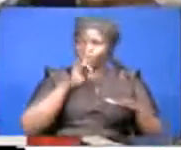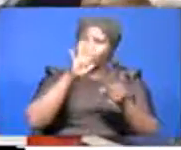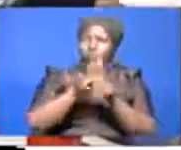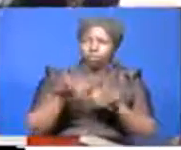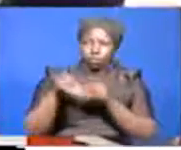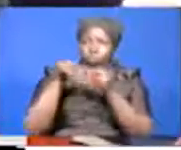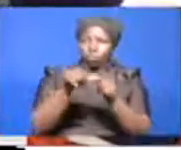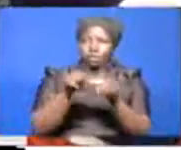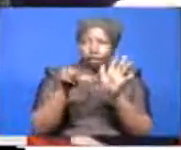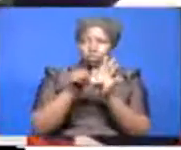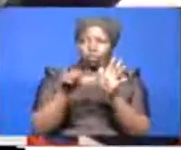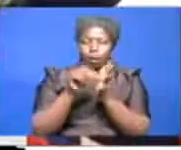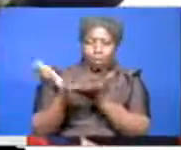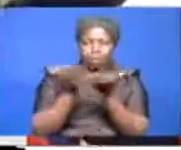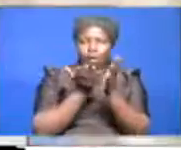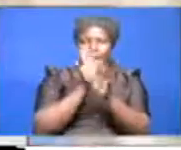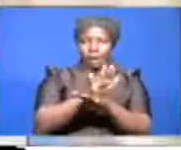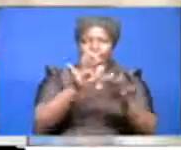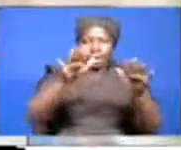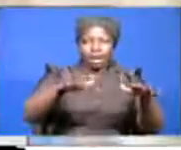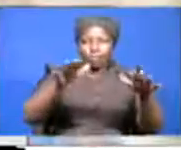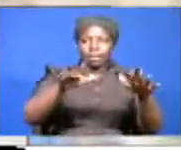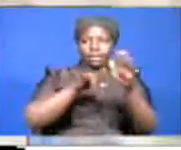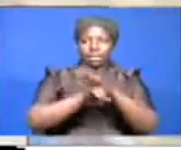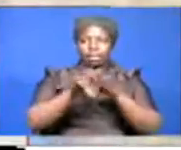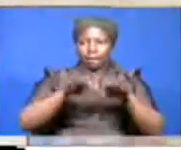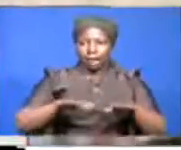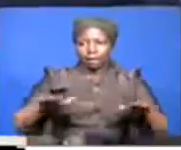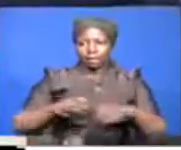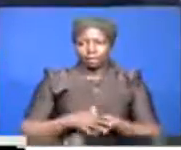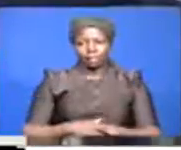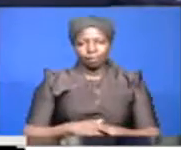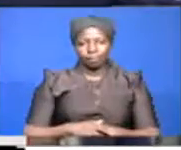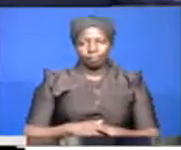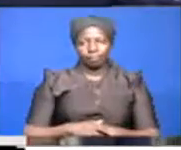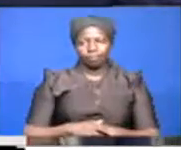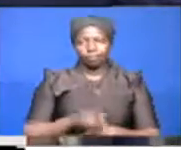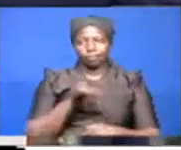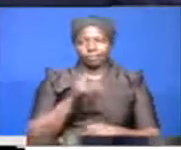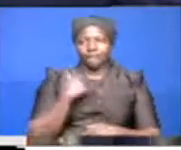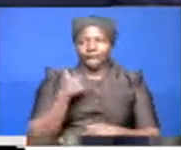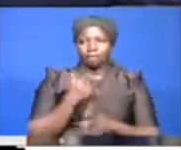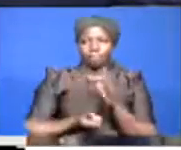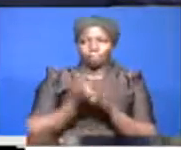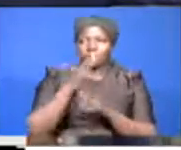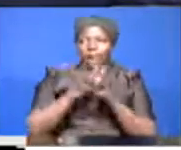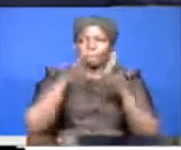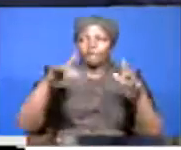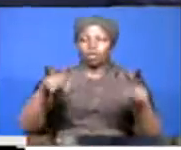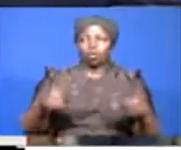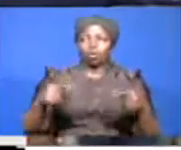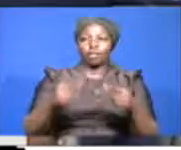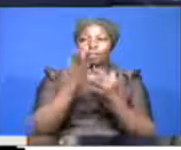hilo na kurejesha utulivu katika soko hilo. Has created a major conflict between those inside the